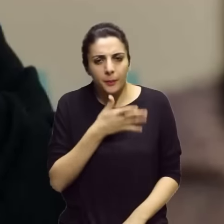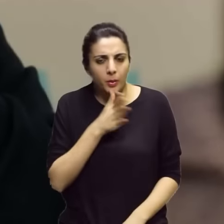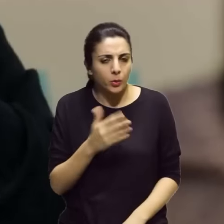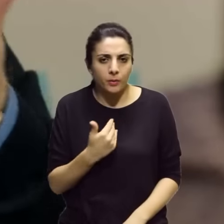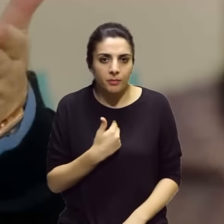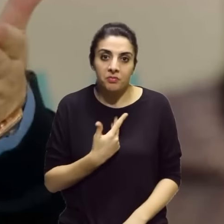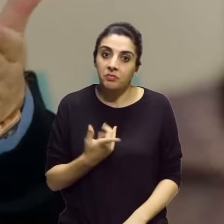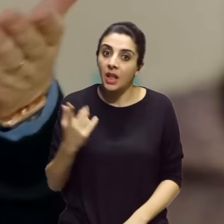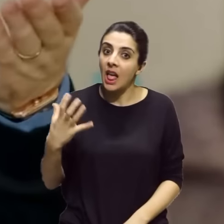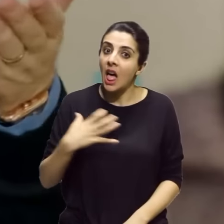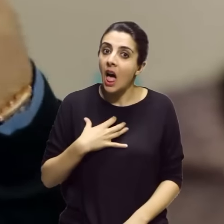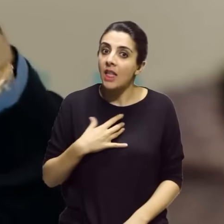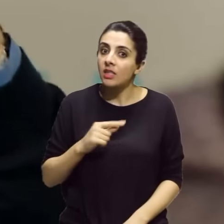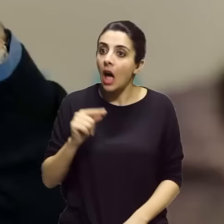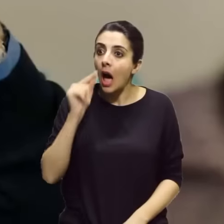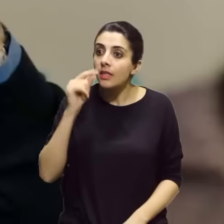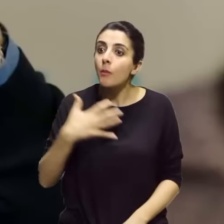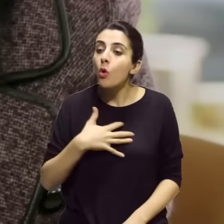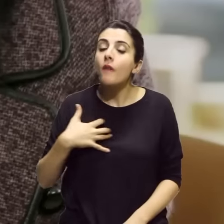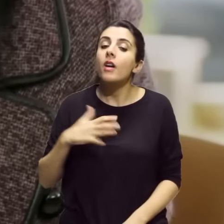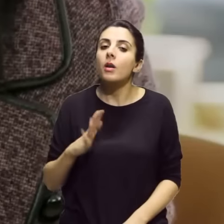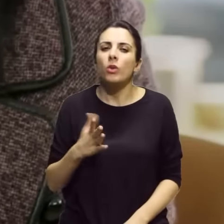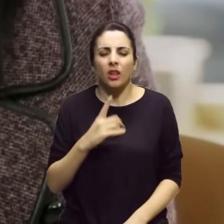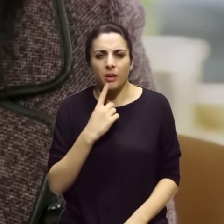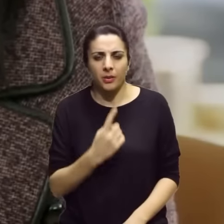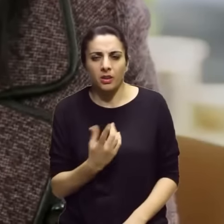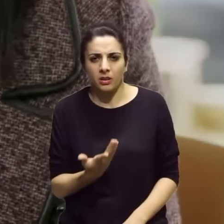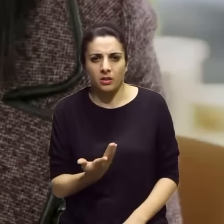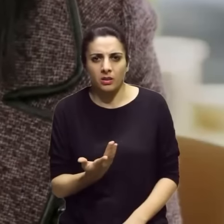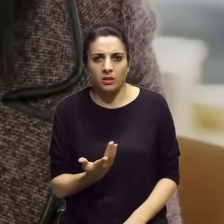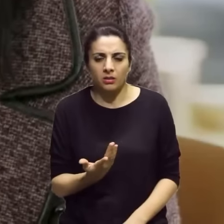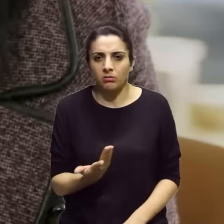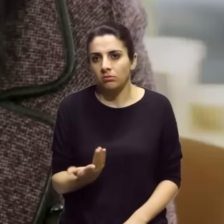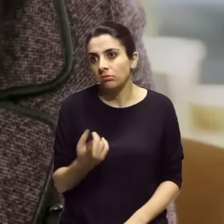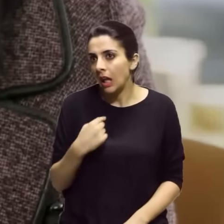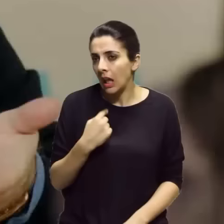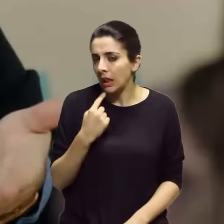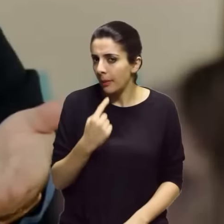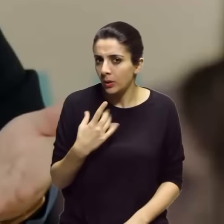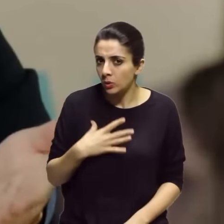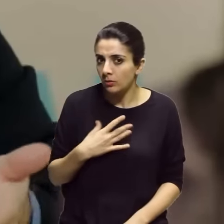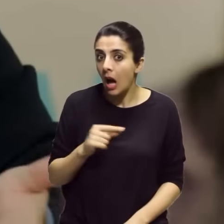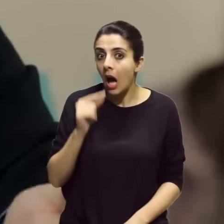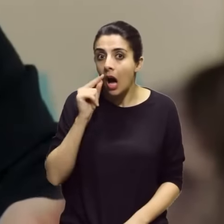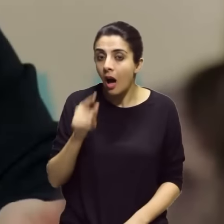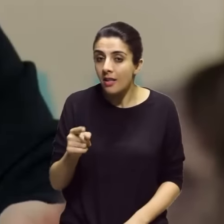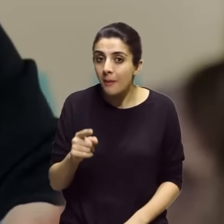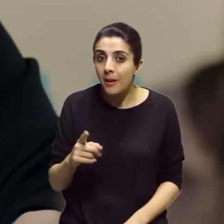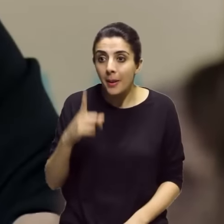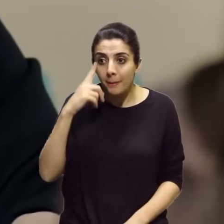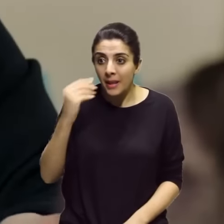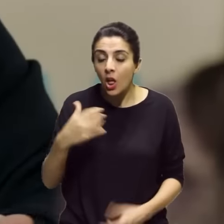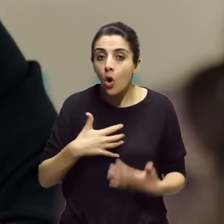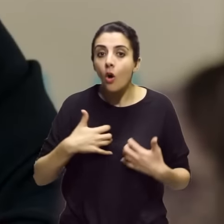Bu herhalde kendi adamına da güvenmiyor Menteş. O ne demek? Yani şunu demek istiyorum. Demek ki adamın getirdiği bilgilere